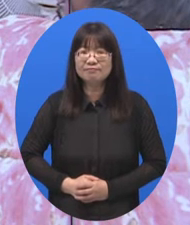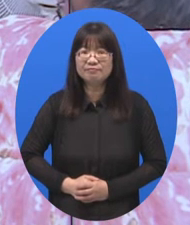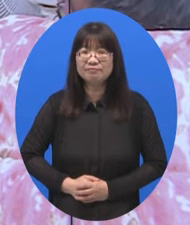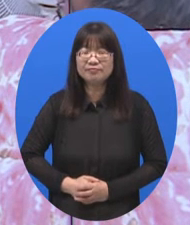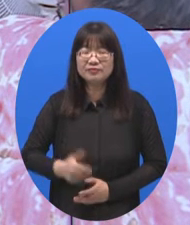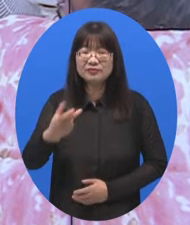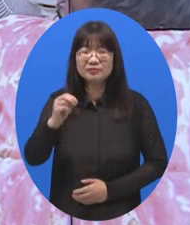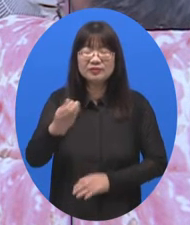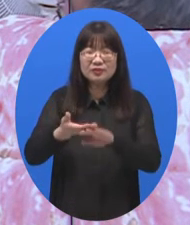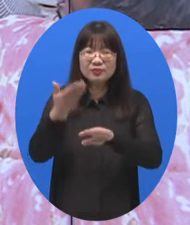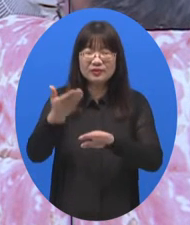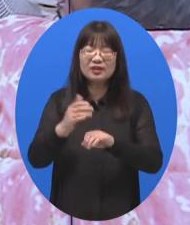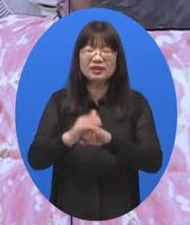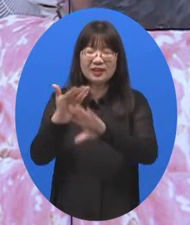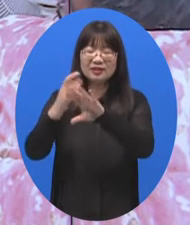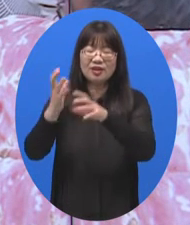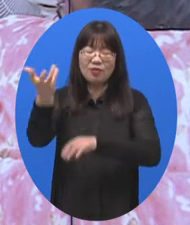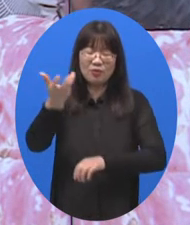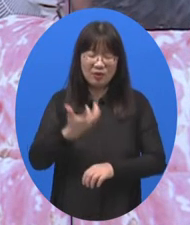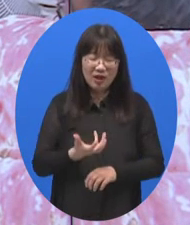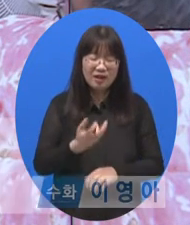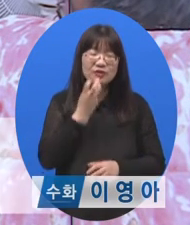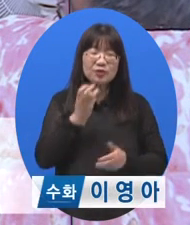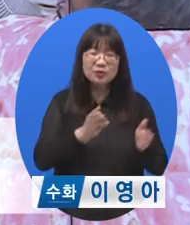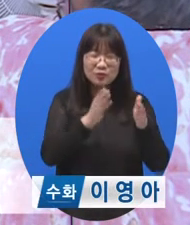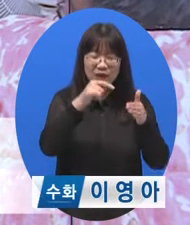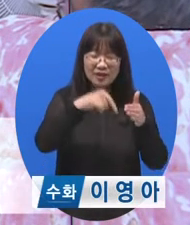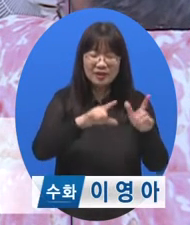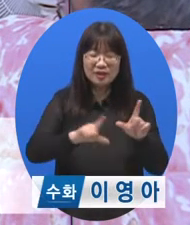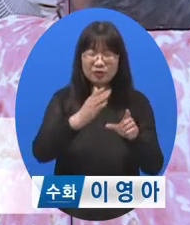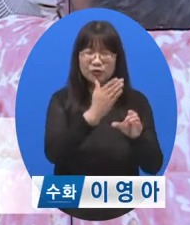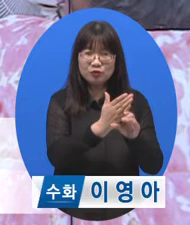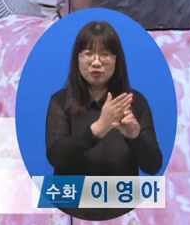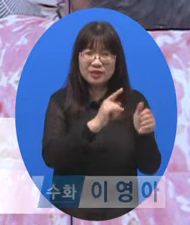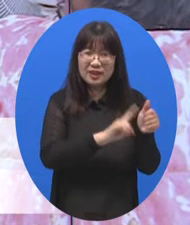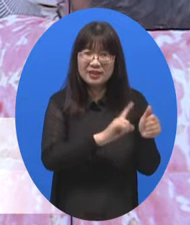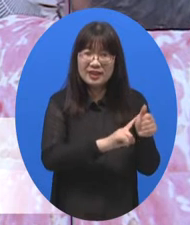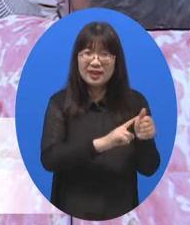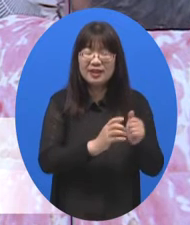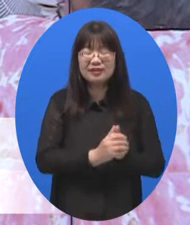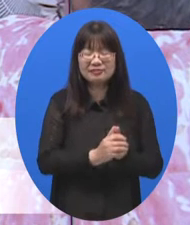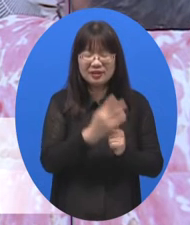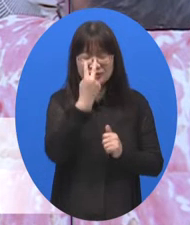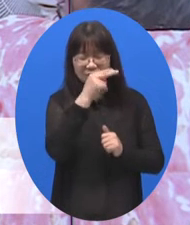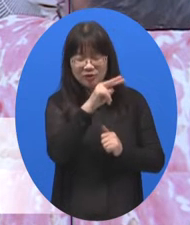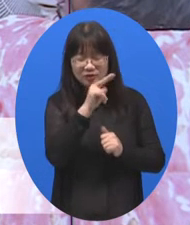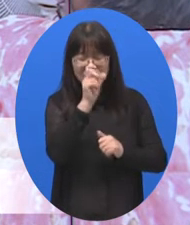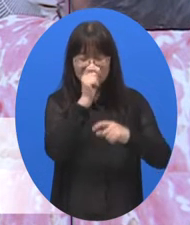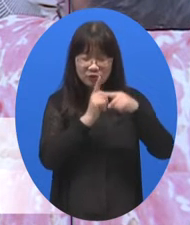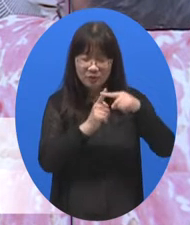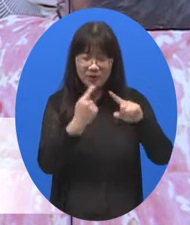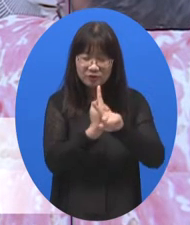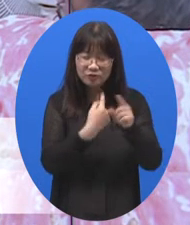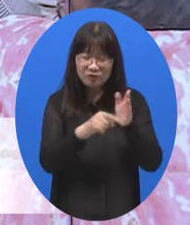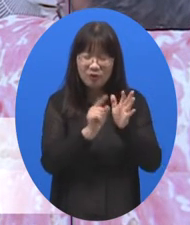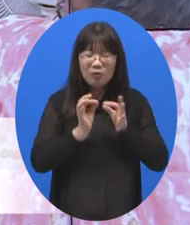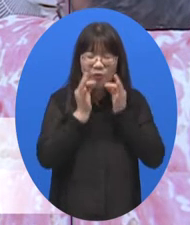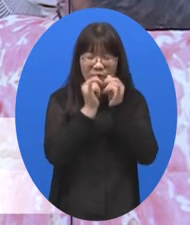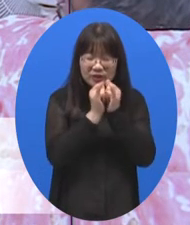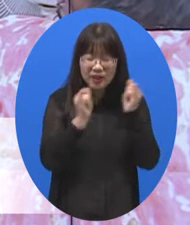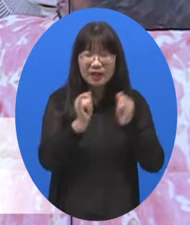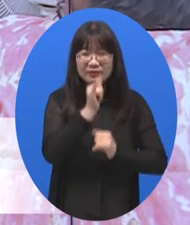7 10만이 넘는 이주민이 경기도에 거주하고 있는데요 이주민에 대한 스토리의 긍정적으로 바꾸기 위해 노력하시는 분들이 있다고